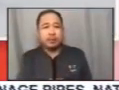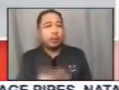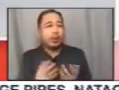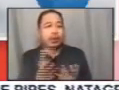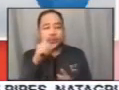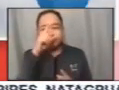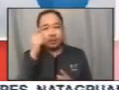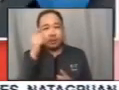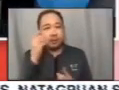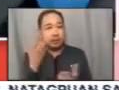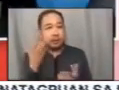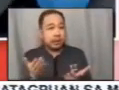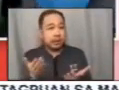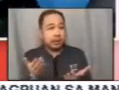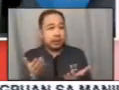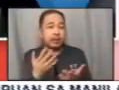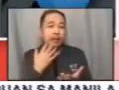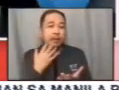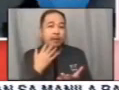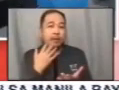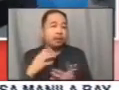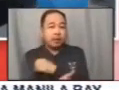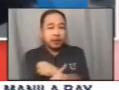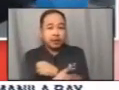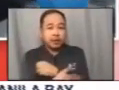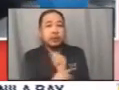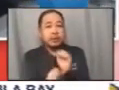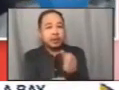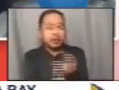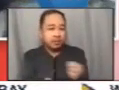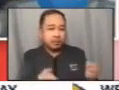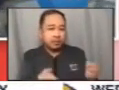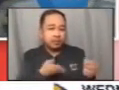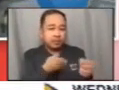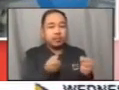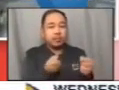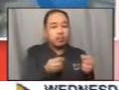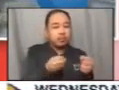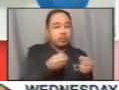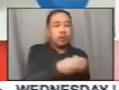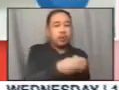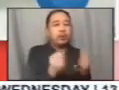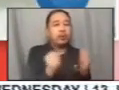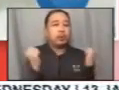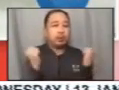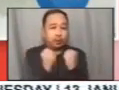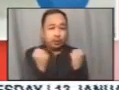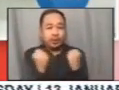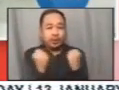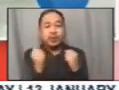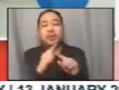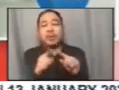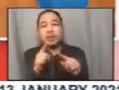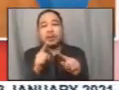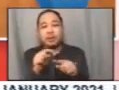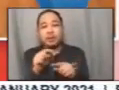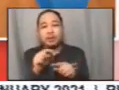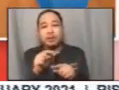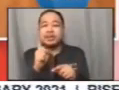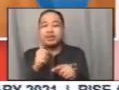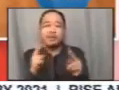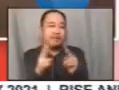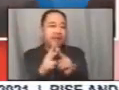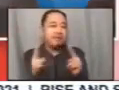ating mga expert panel dito ho sa FDA, sa Vaccine Technical Group at saka dyan HTAC natin, tama ho